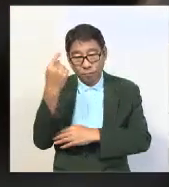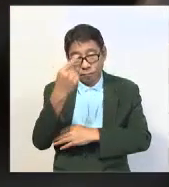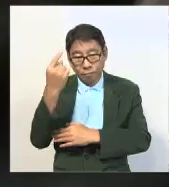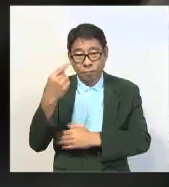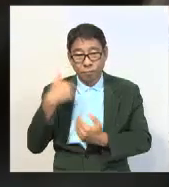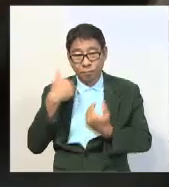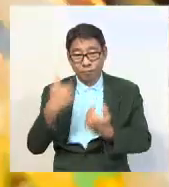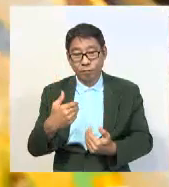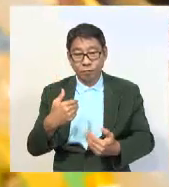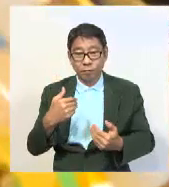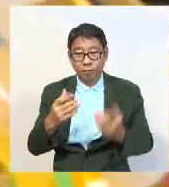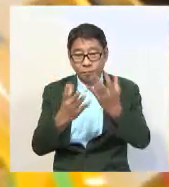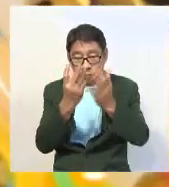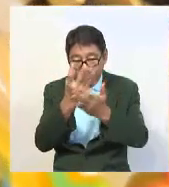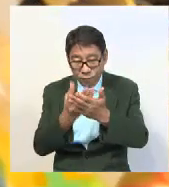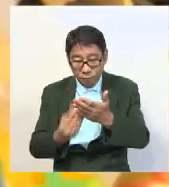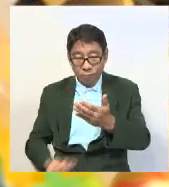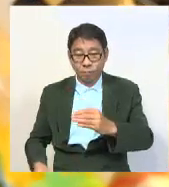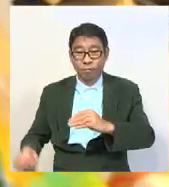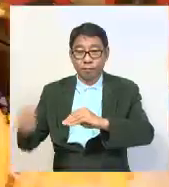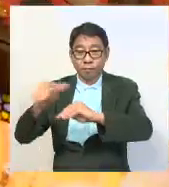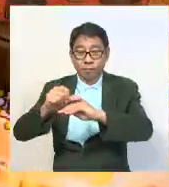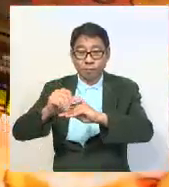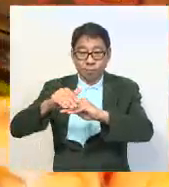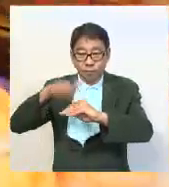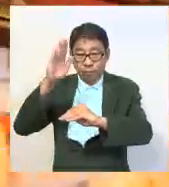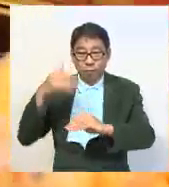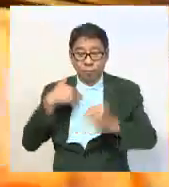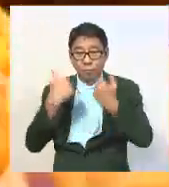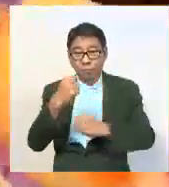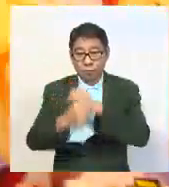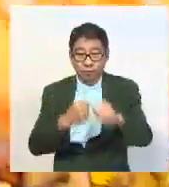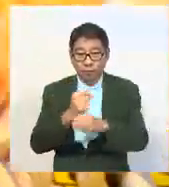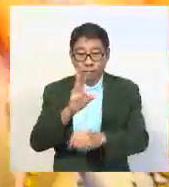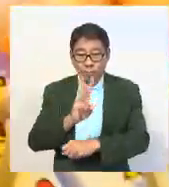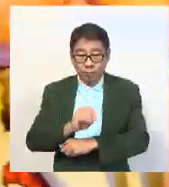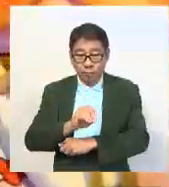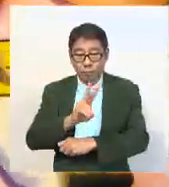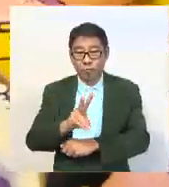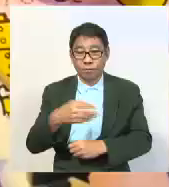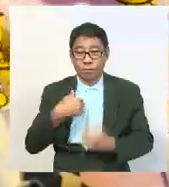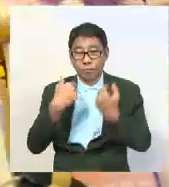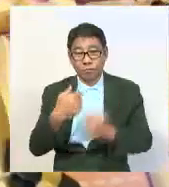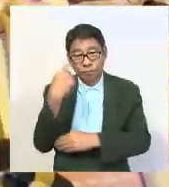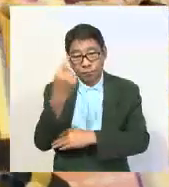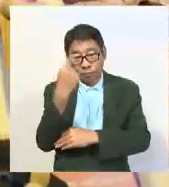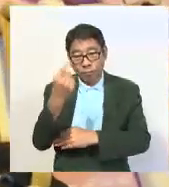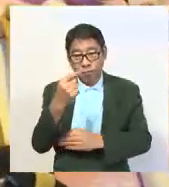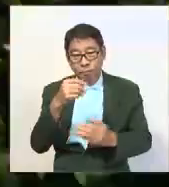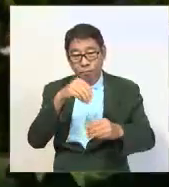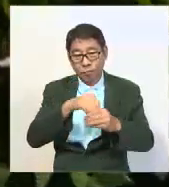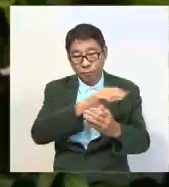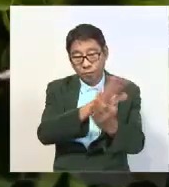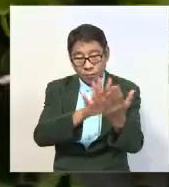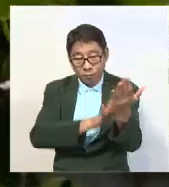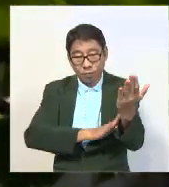ยวในช่วงที่เหลือของปีนี้ดีขึ้นโดยทั้งปี2562นี้การเดินทางท่องเที่ยวในประเทศของคน